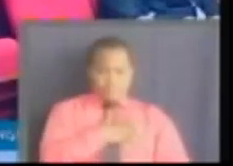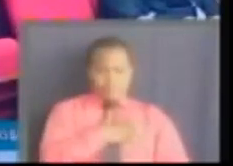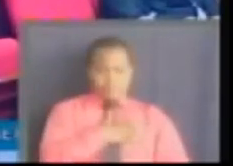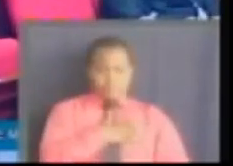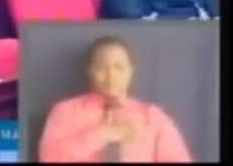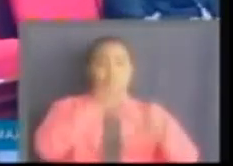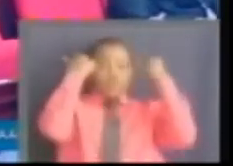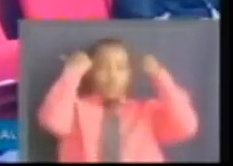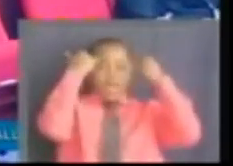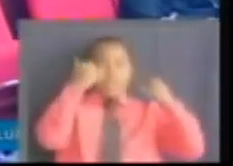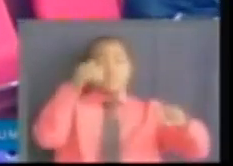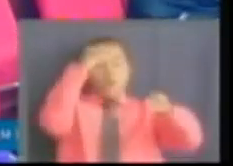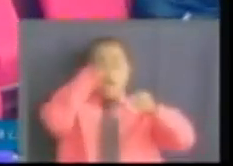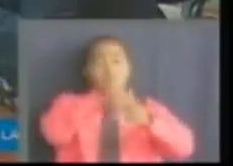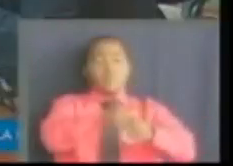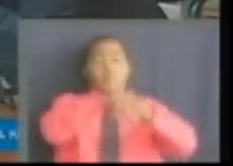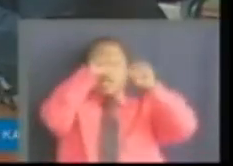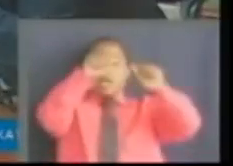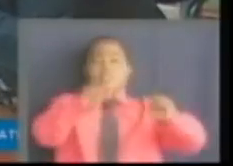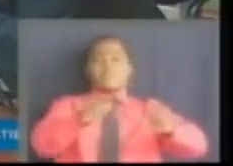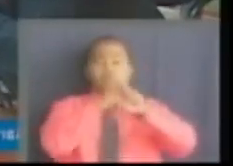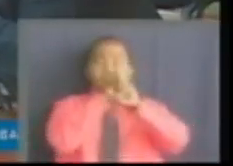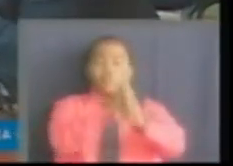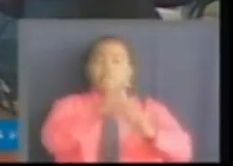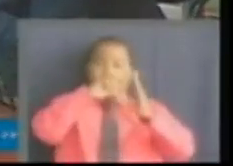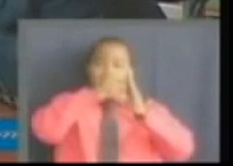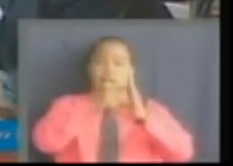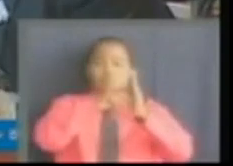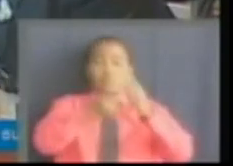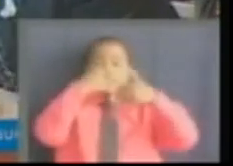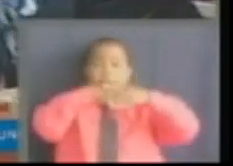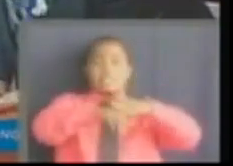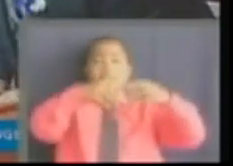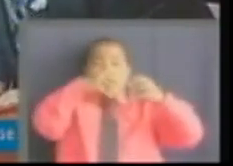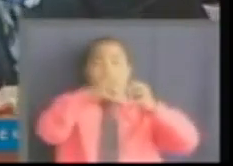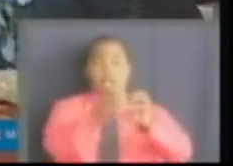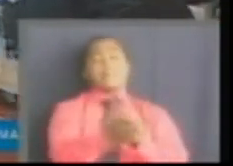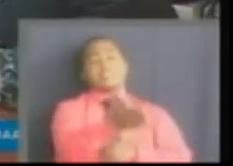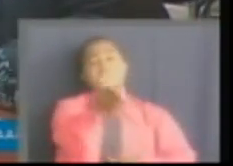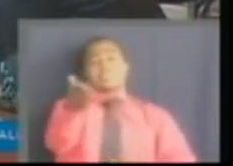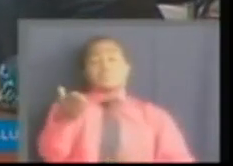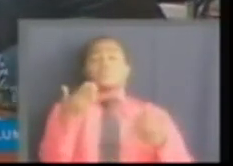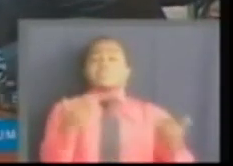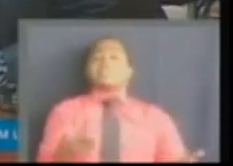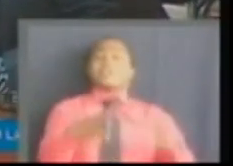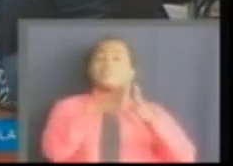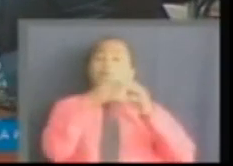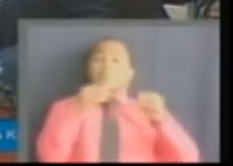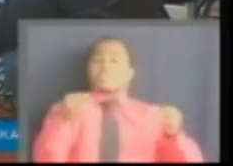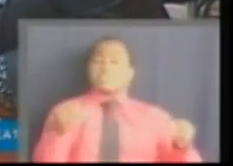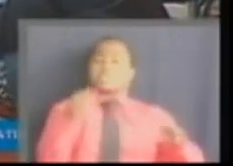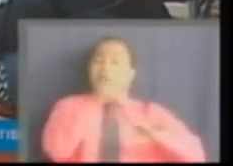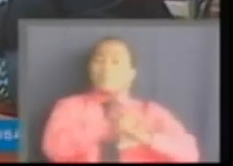waheshimiwa wajumbe, mnatakiwa mfuate kanuni katika kamati. Sasa tutapoteza muda hapa kushtakiana